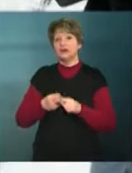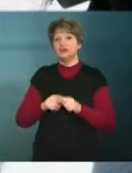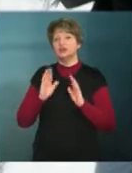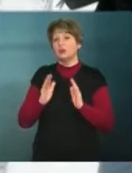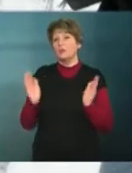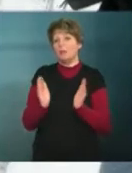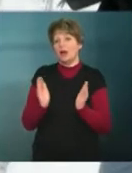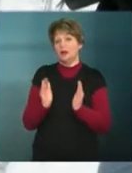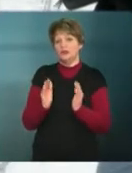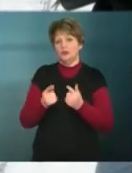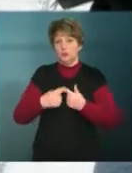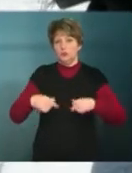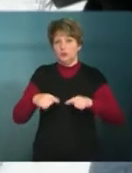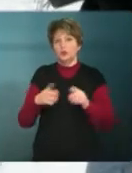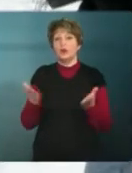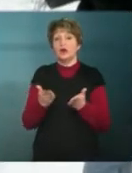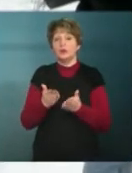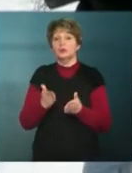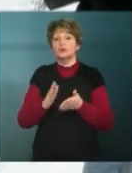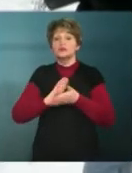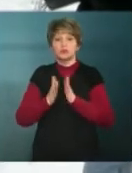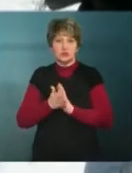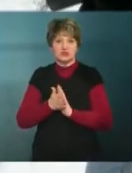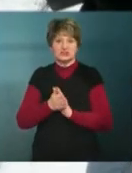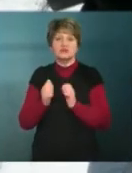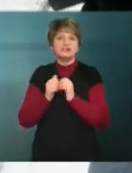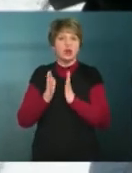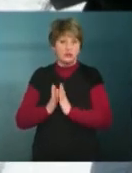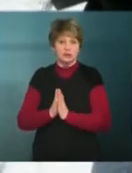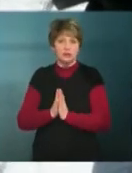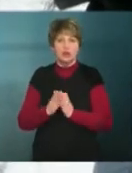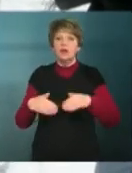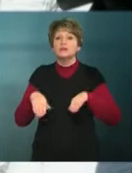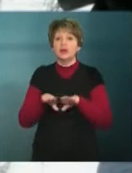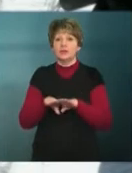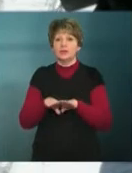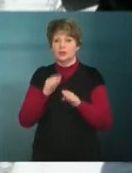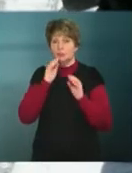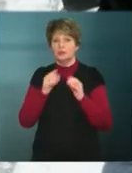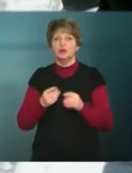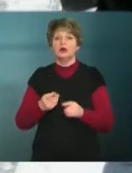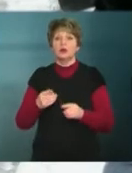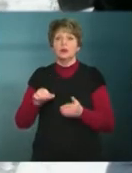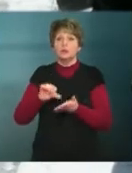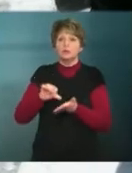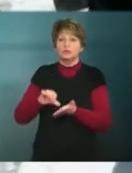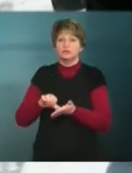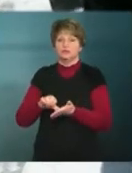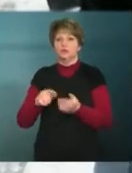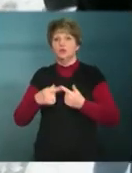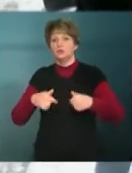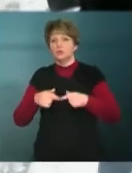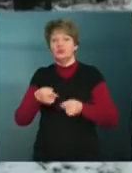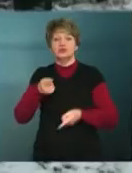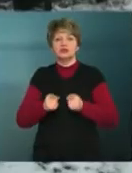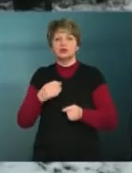невелика ділянка, на якій сталася така ситуація. Взагалі, таких ділянок і таких відрізків дороги